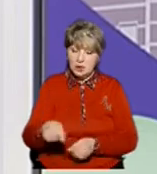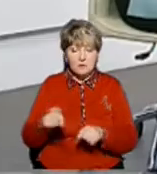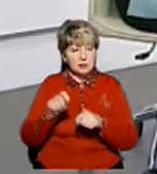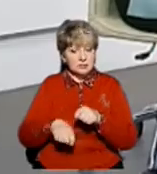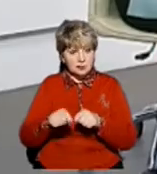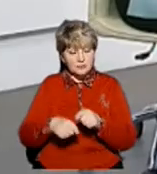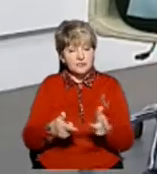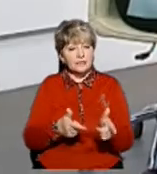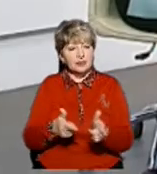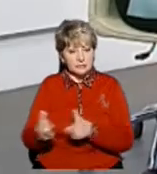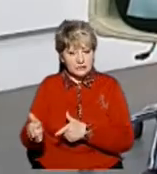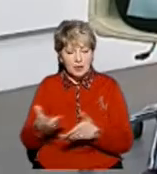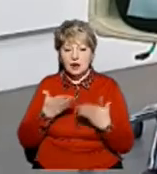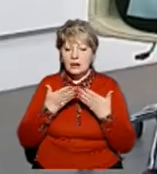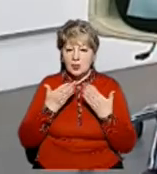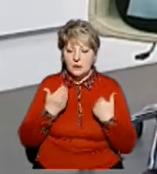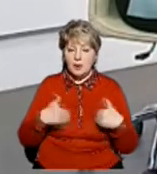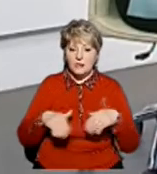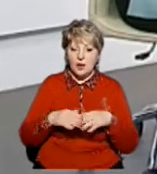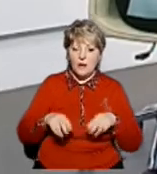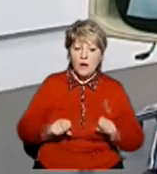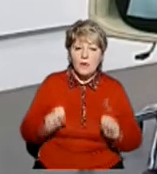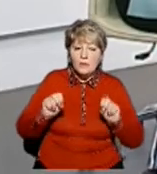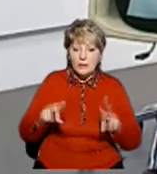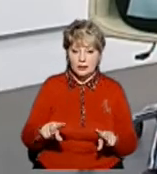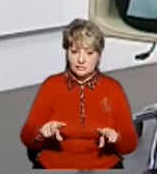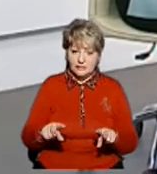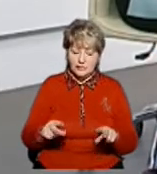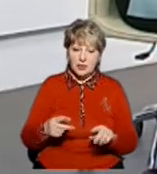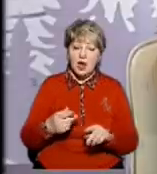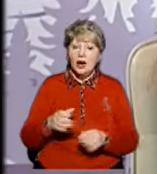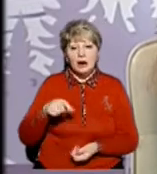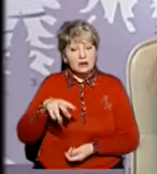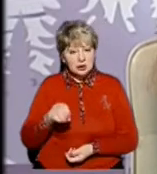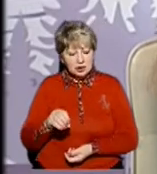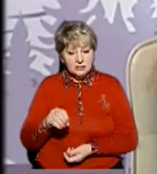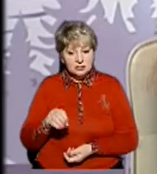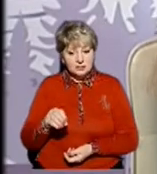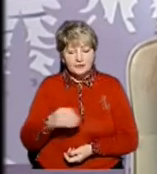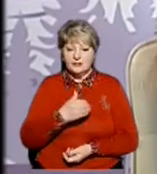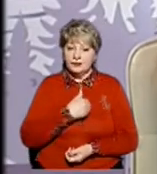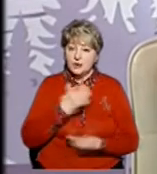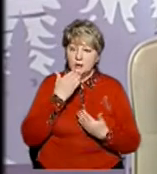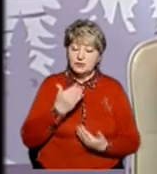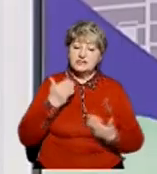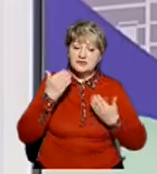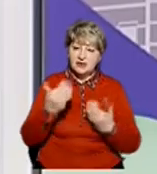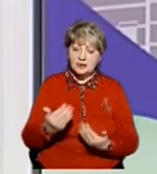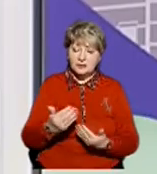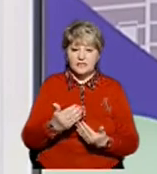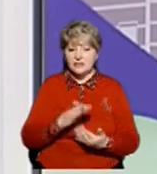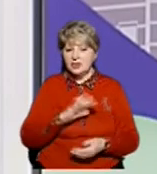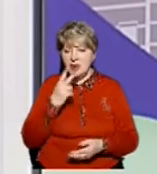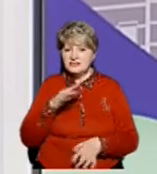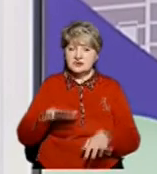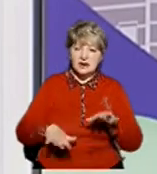перевірені, і вже немає такого остраху, розумієте? Тобто, але я хочу звернутися, що